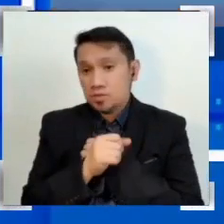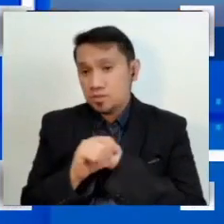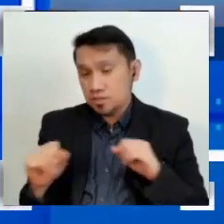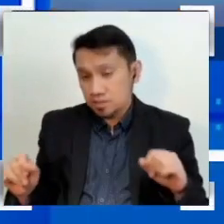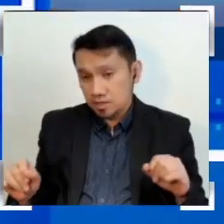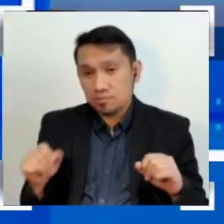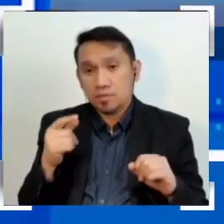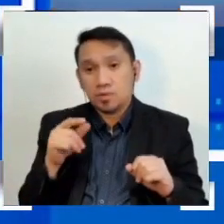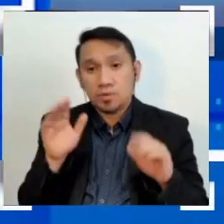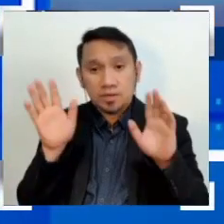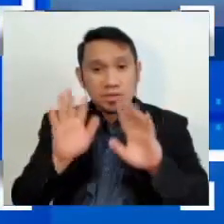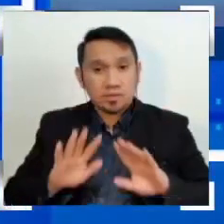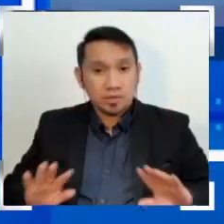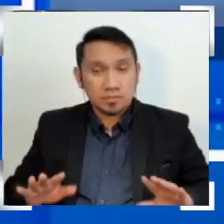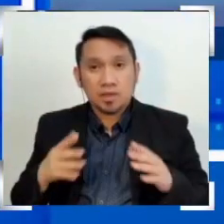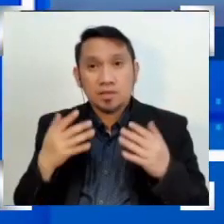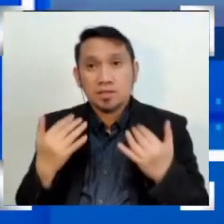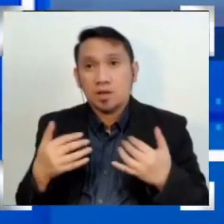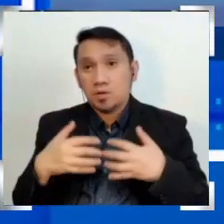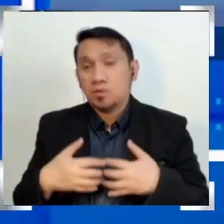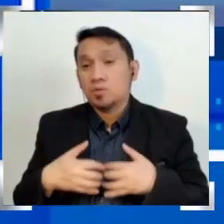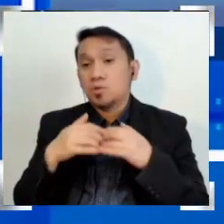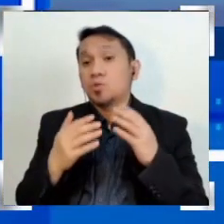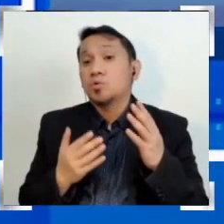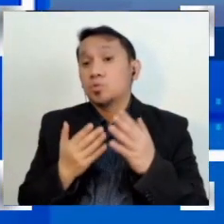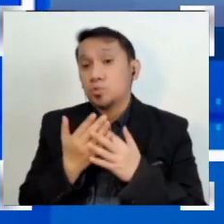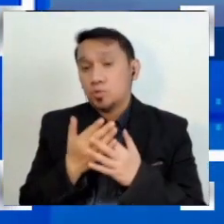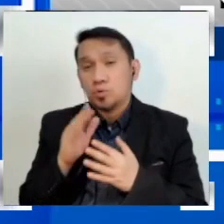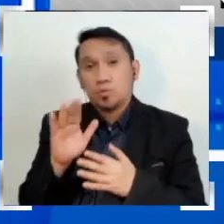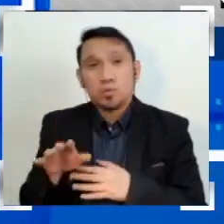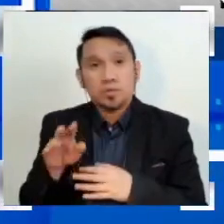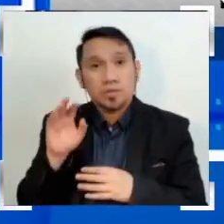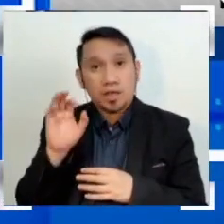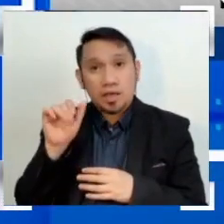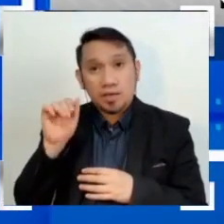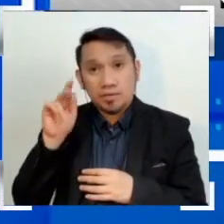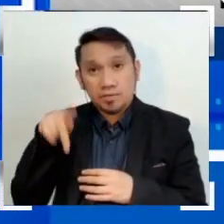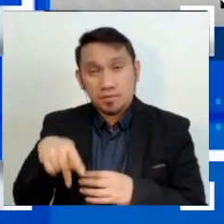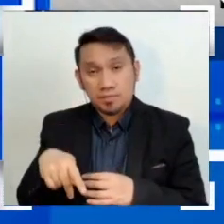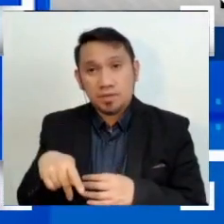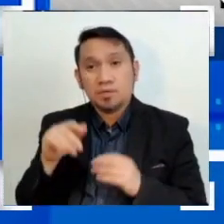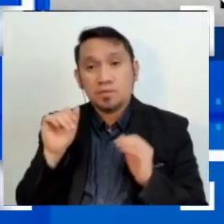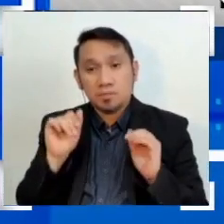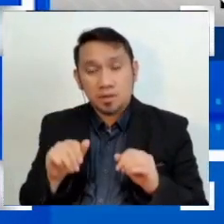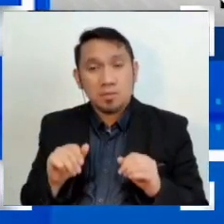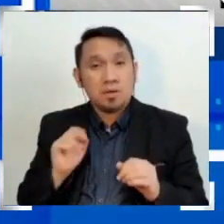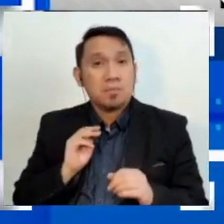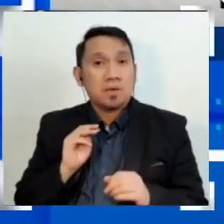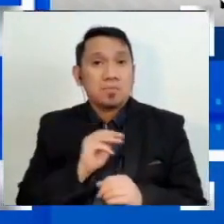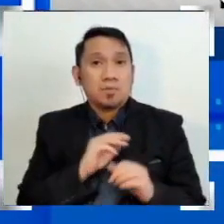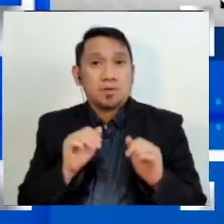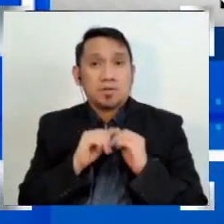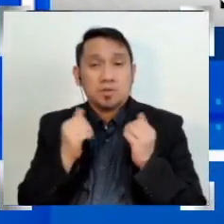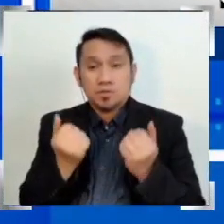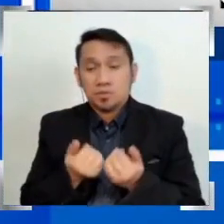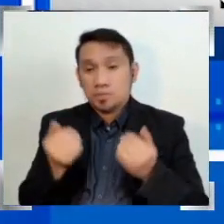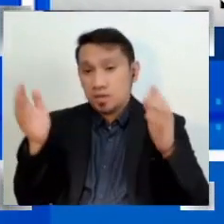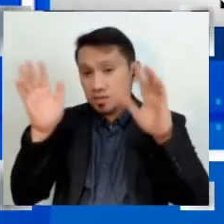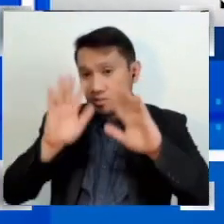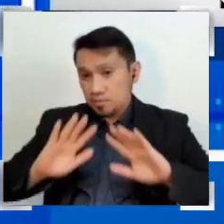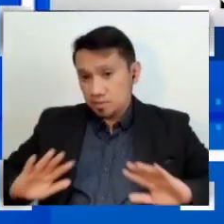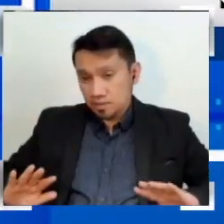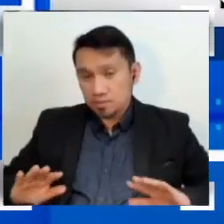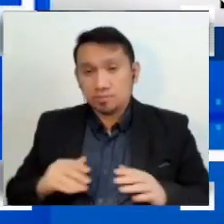ASEAN. Inilunsad ito sa pamagitan ng isang audiovisual presentation ng mga miyembro ng Association of Southeast Asian Nations,